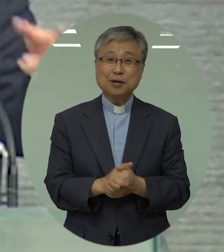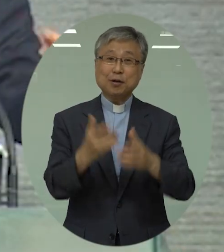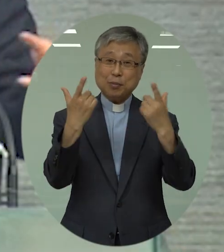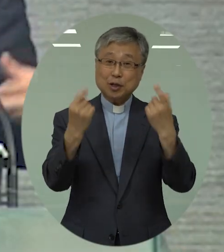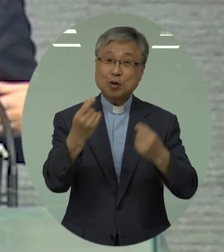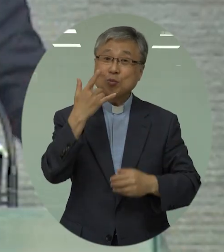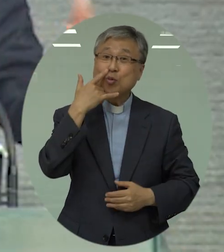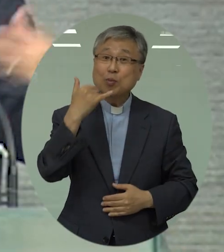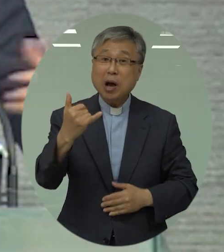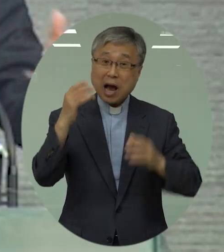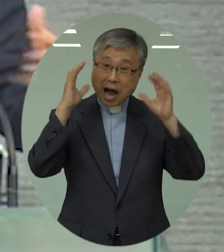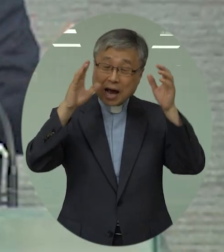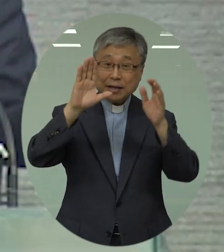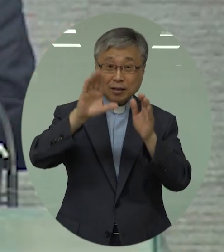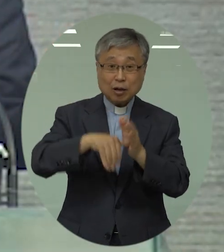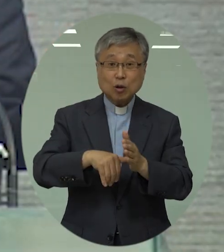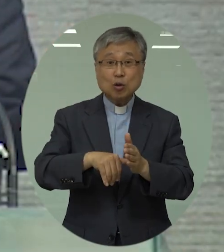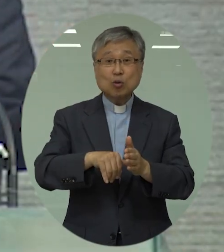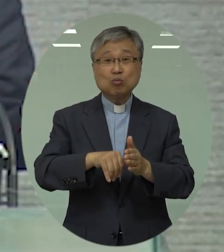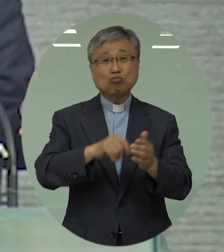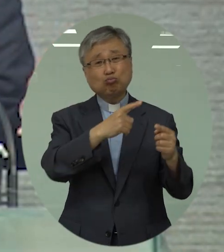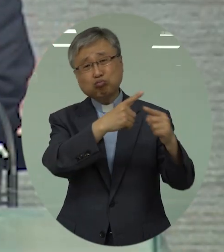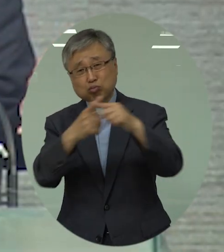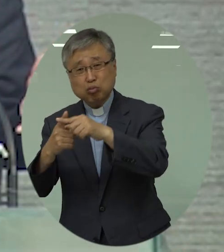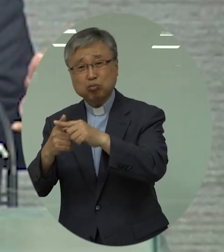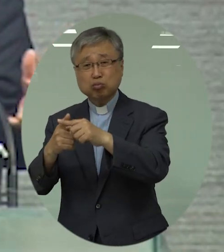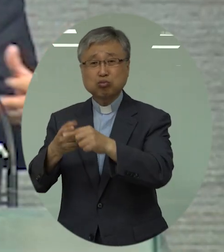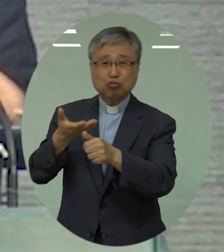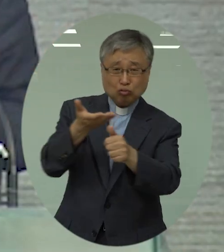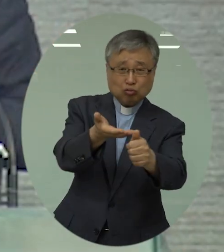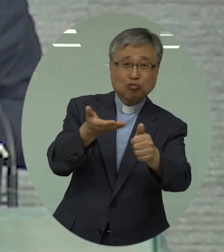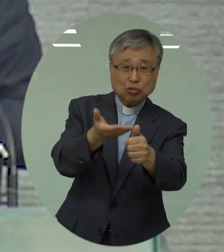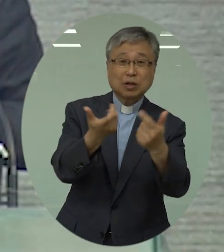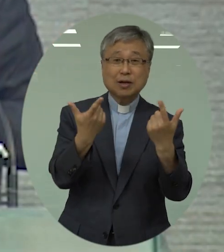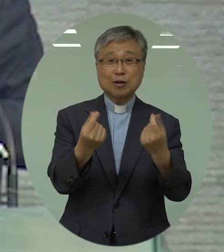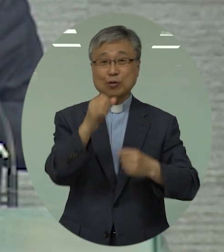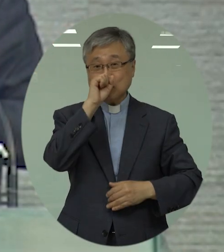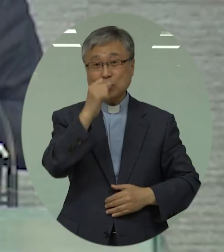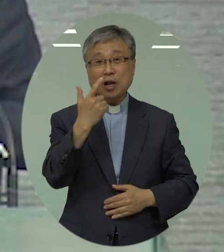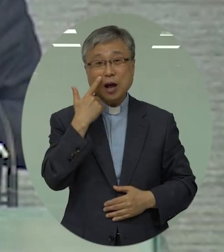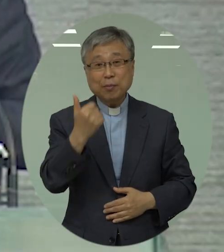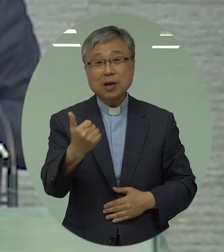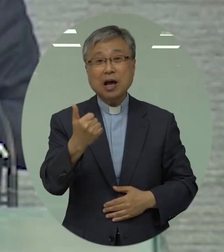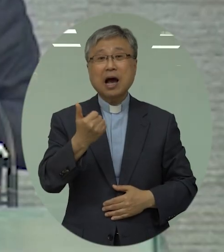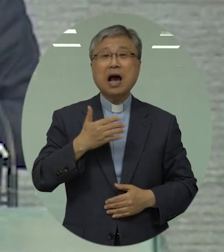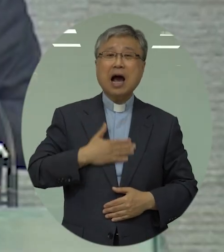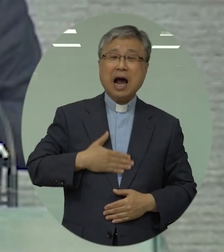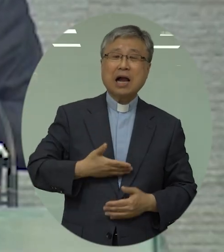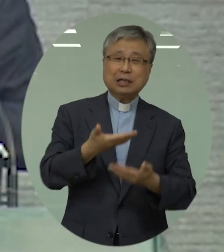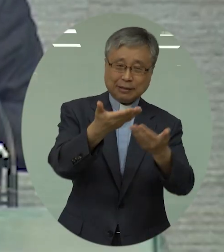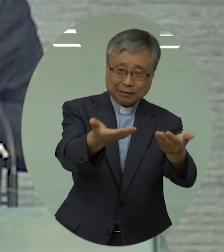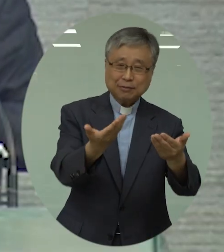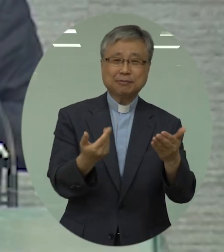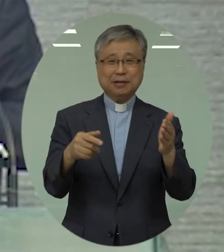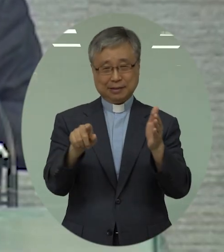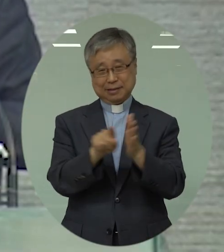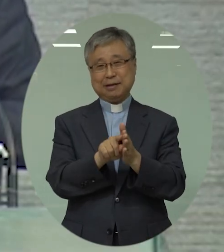마치 부모가 아기 시절에는 다 무조건 공급하는 거죠. 그래서 좋은 아버지라는 것을 알게 하기